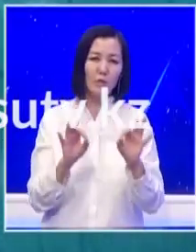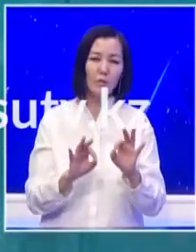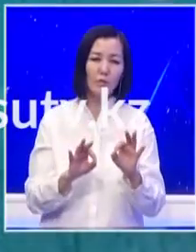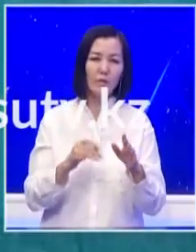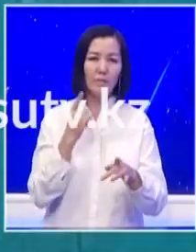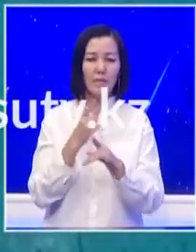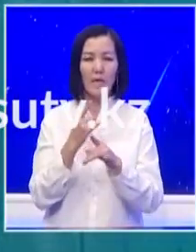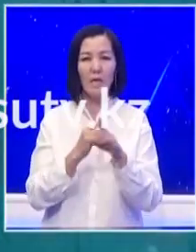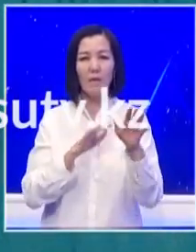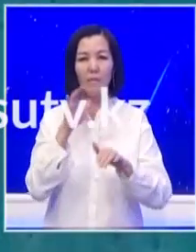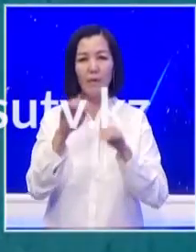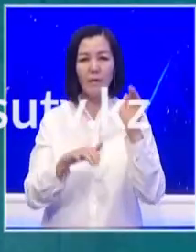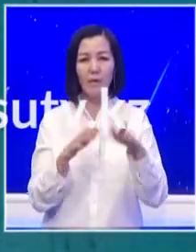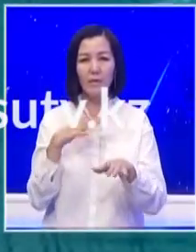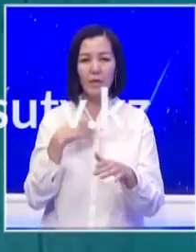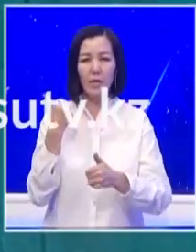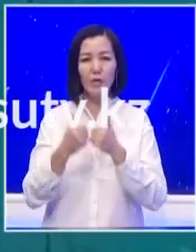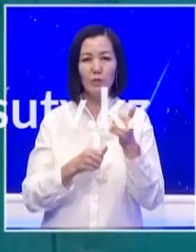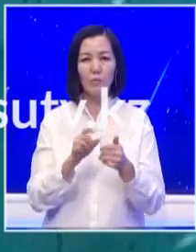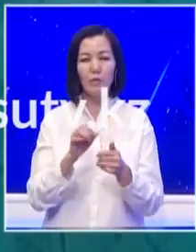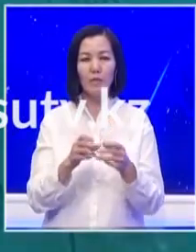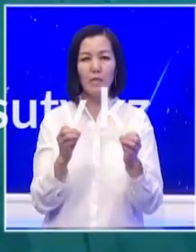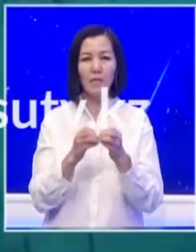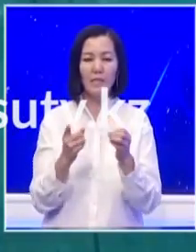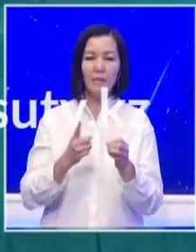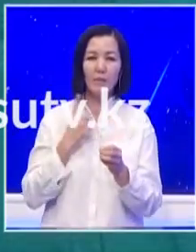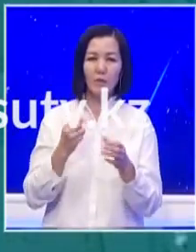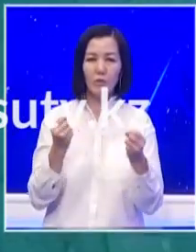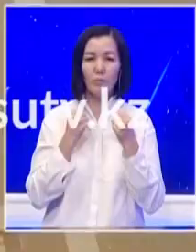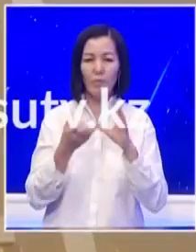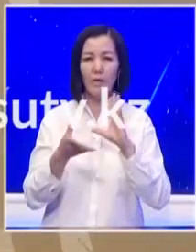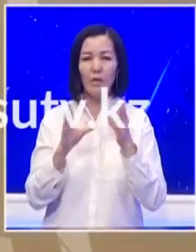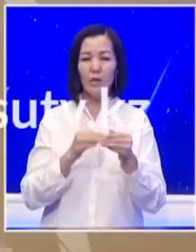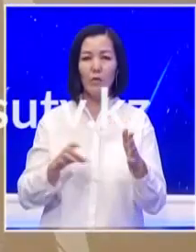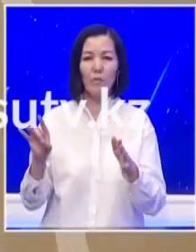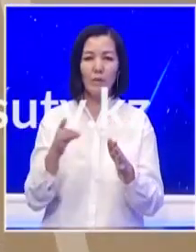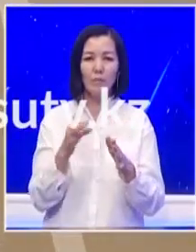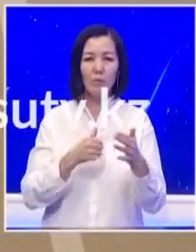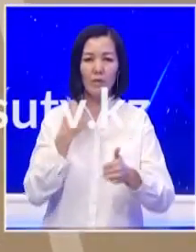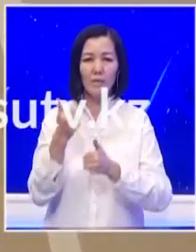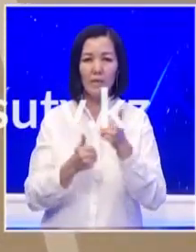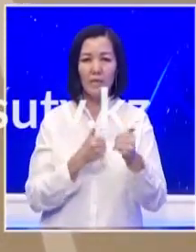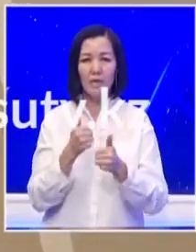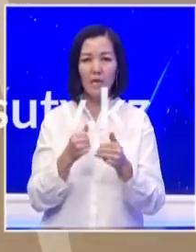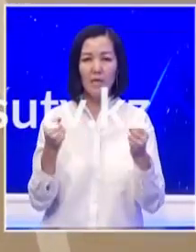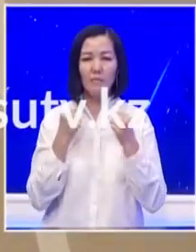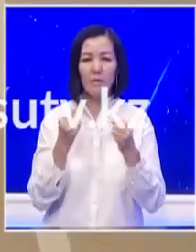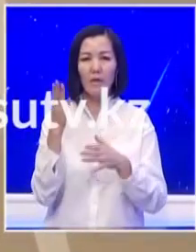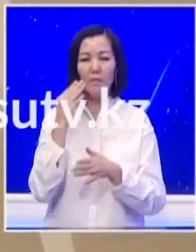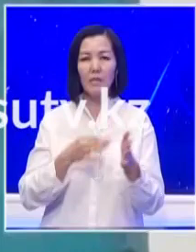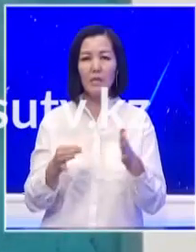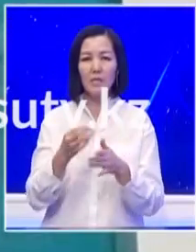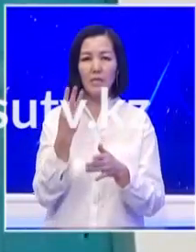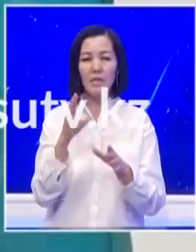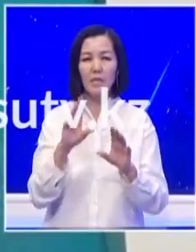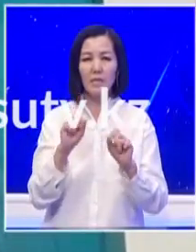скалодроме. Среди участников – чемпион Азии, 10 мастеров спорта. По итогам республиканского старта в копилке спортсменов Алматинской области